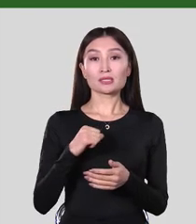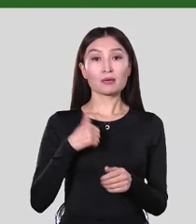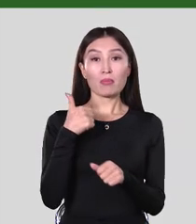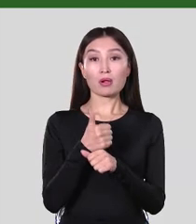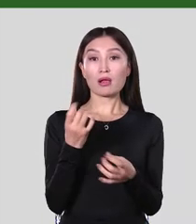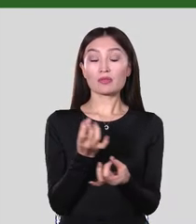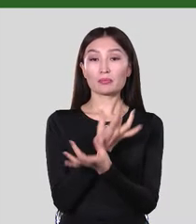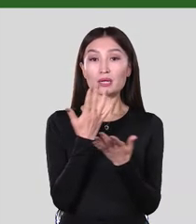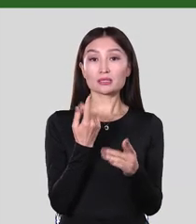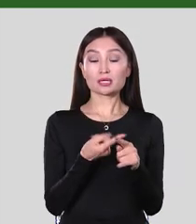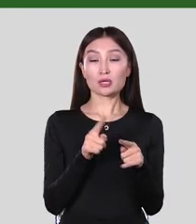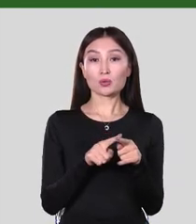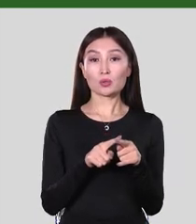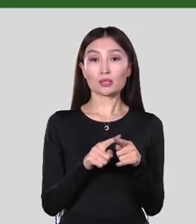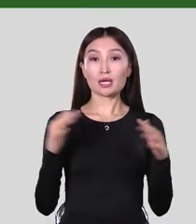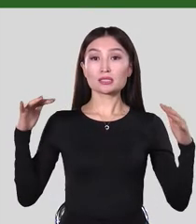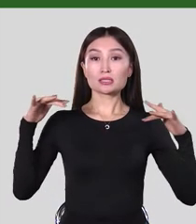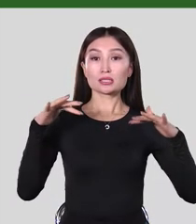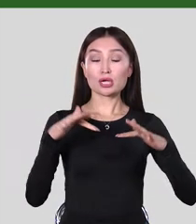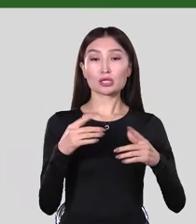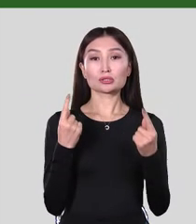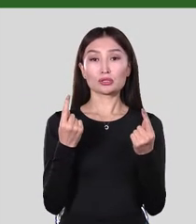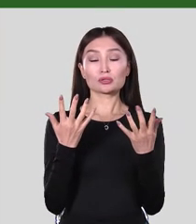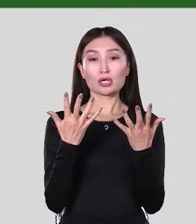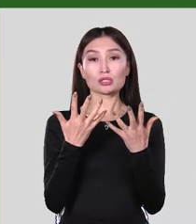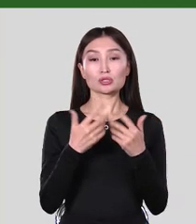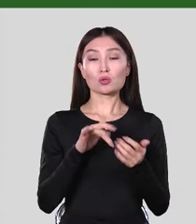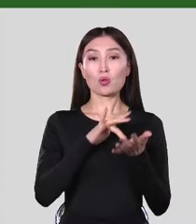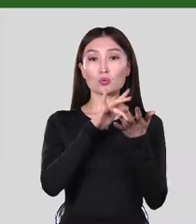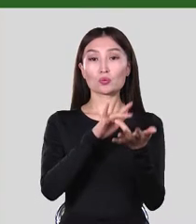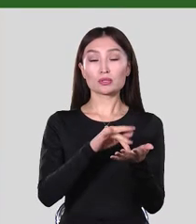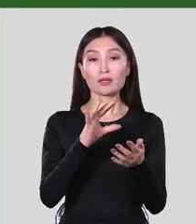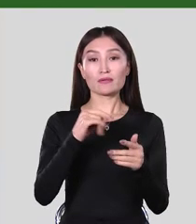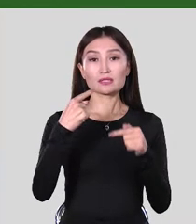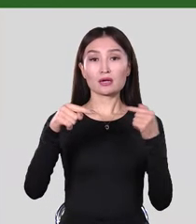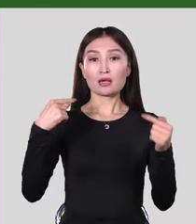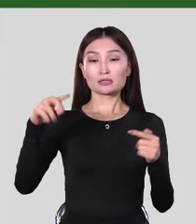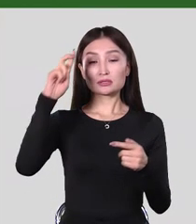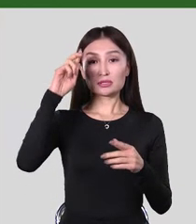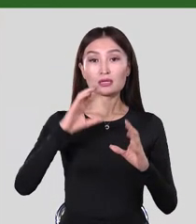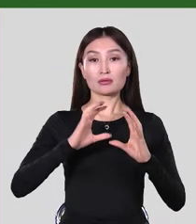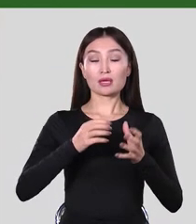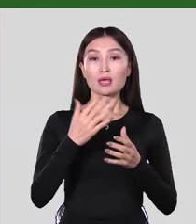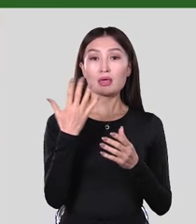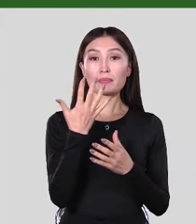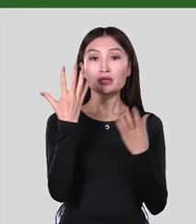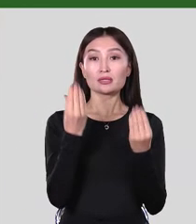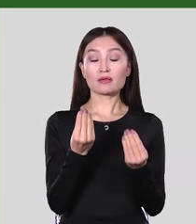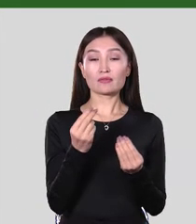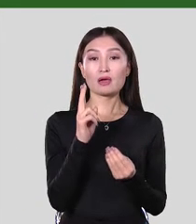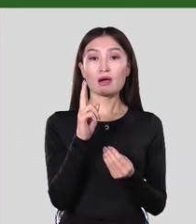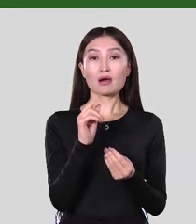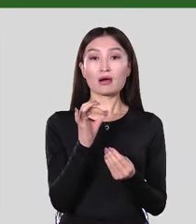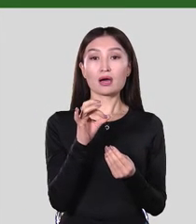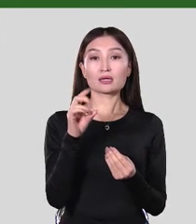главный праздник, на который съезжается огромное число туристов из разных стран мира, это пятидневный карнавал